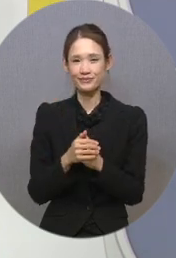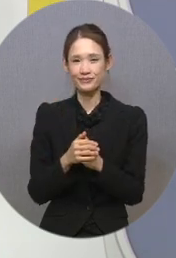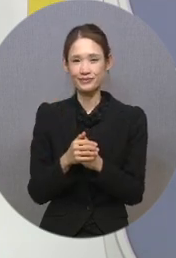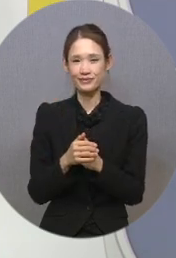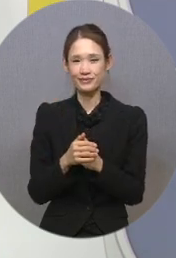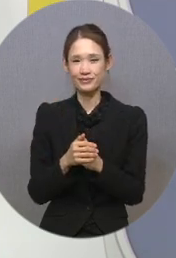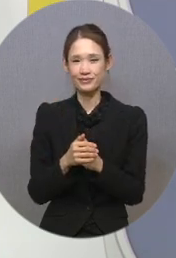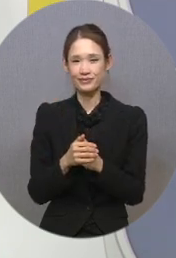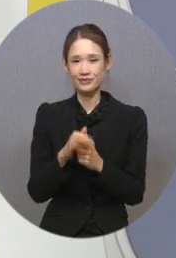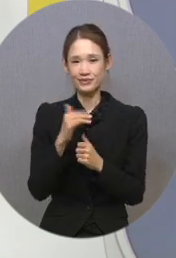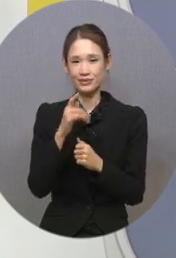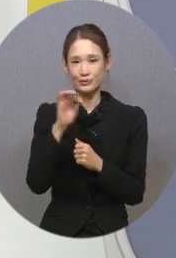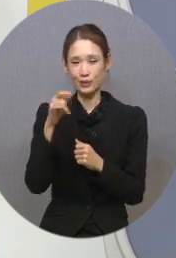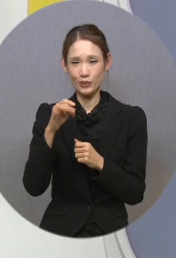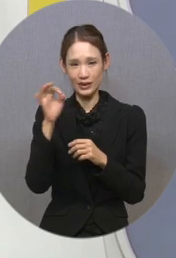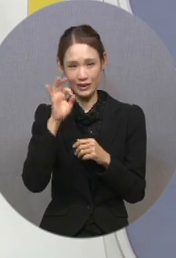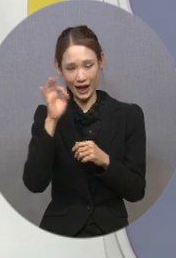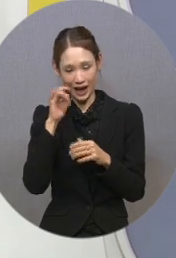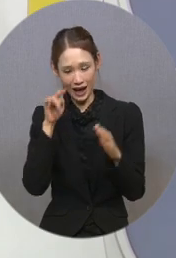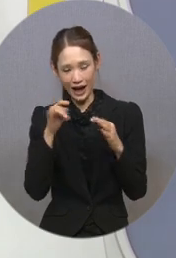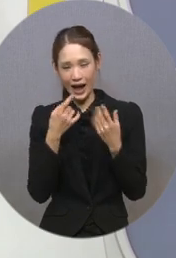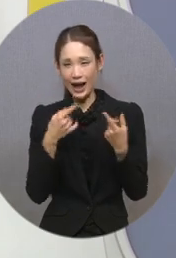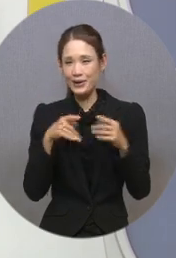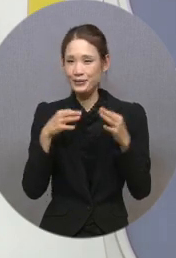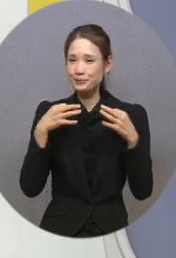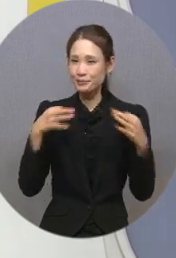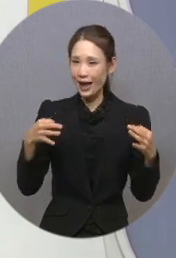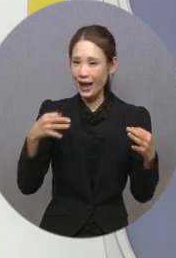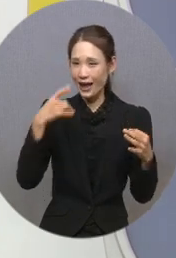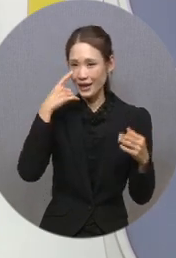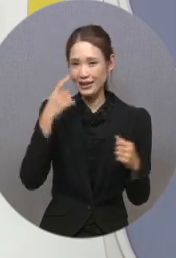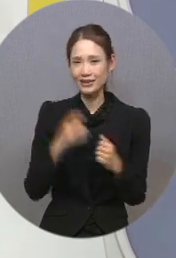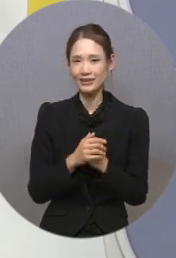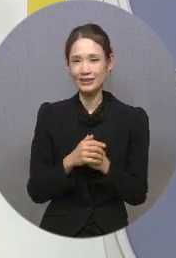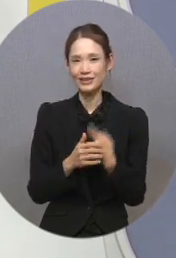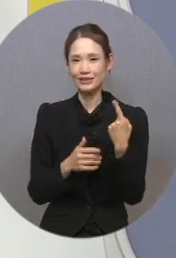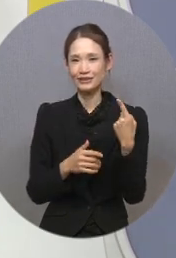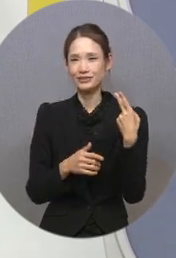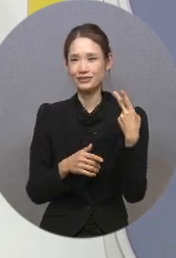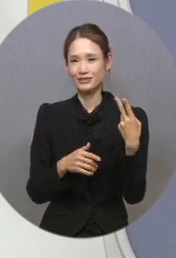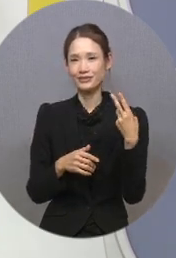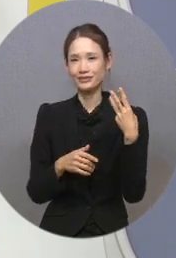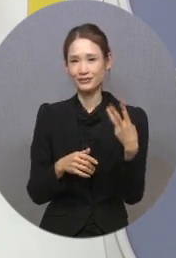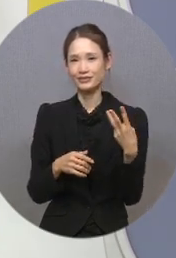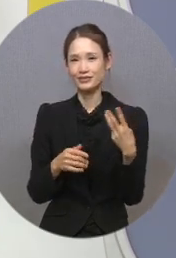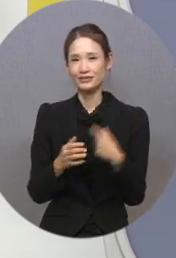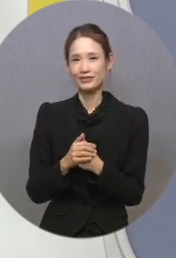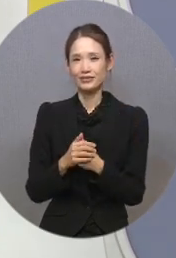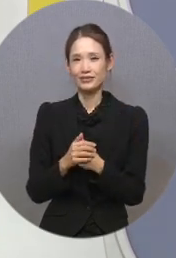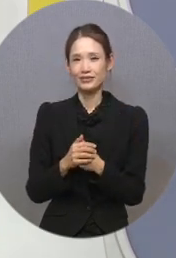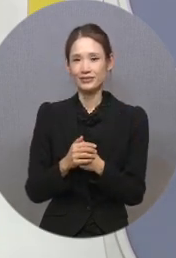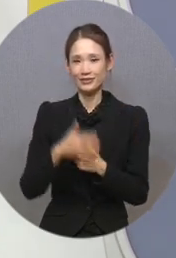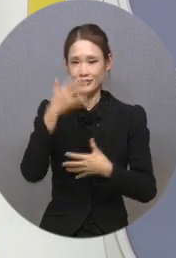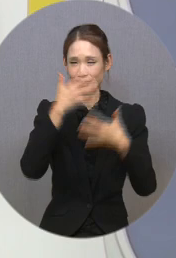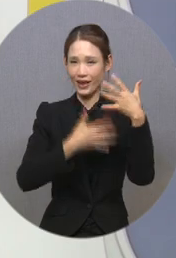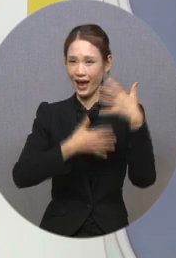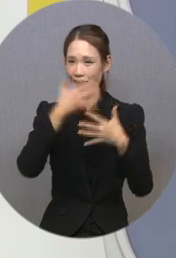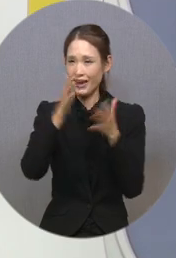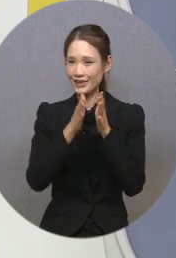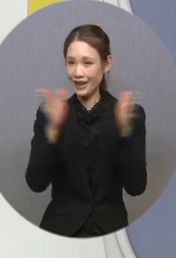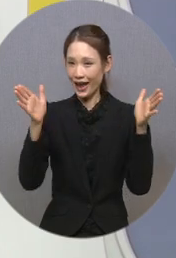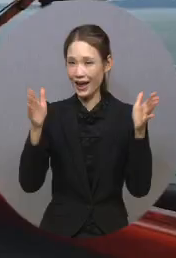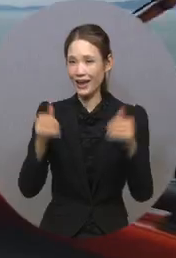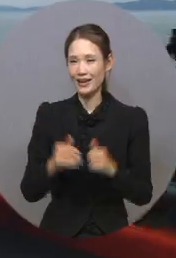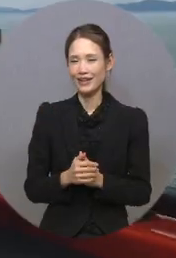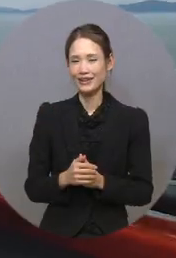우리 진면목 찾으러 가야 되니까 함께 외쳐볼까요? 네. 하나, 둘, 셋. 영상